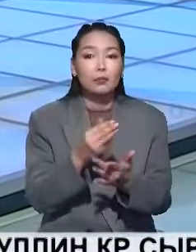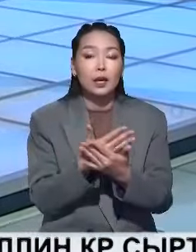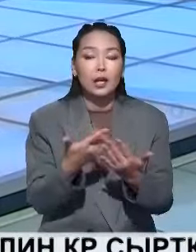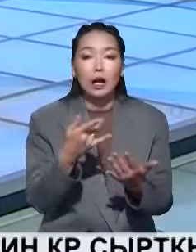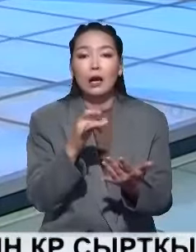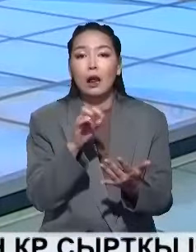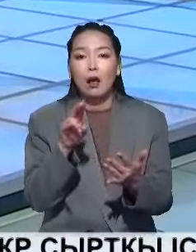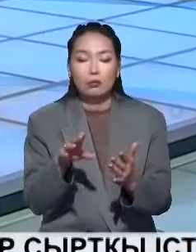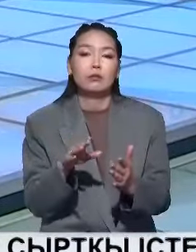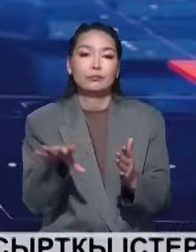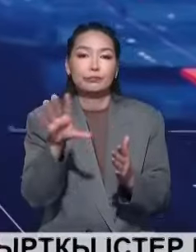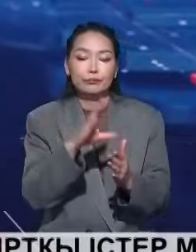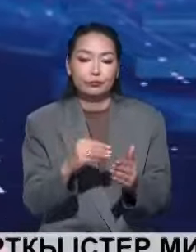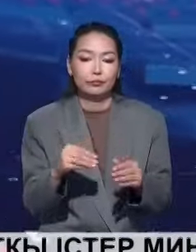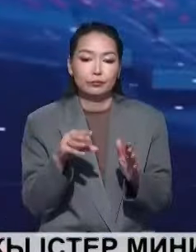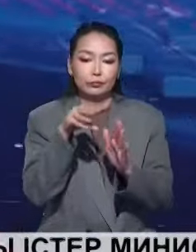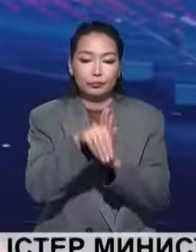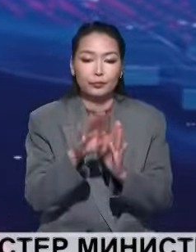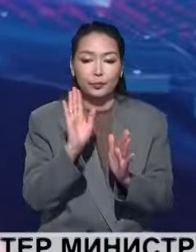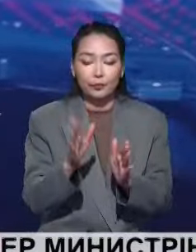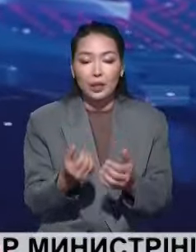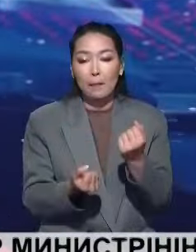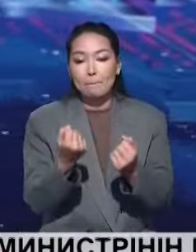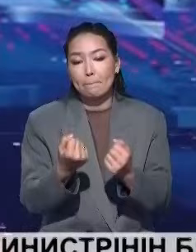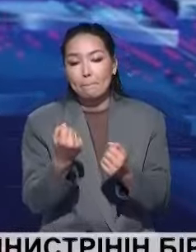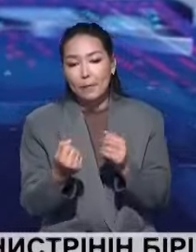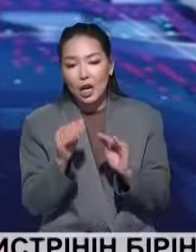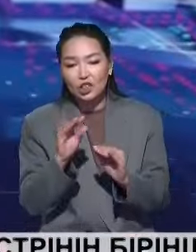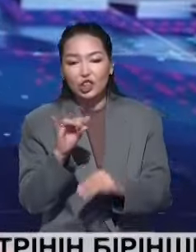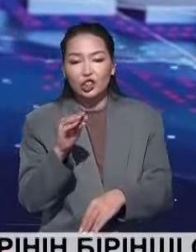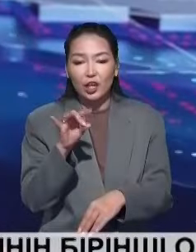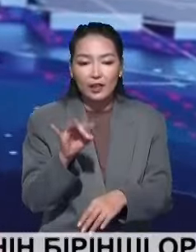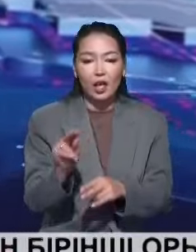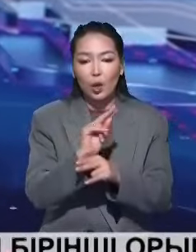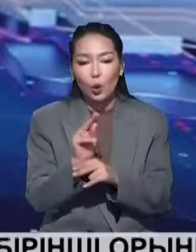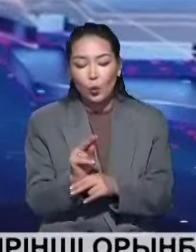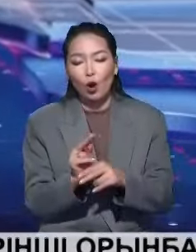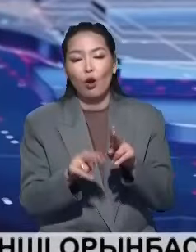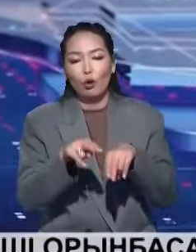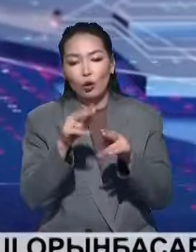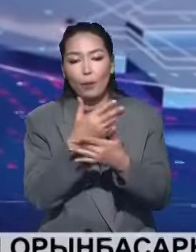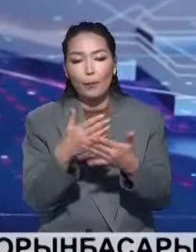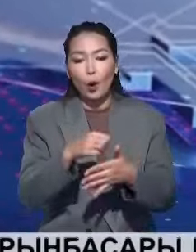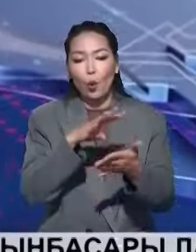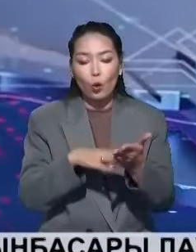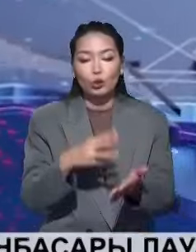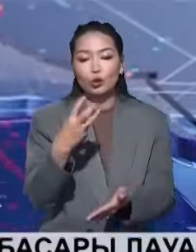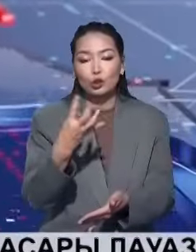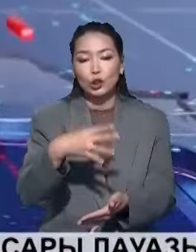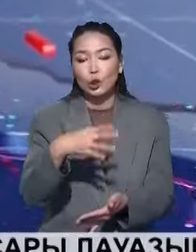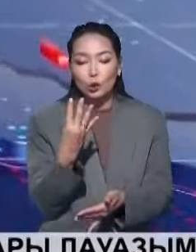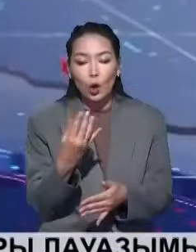гранттар енгізілді. Машина өңдеу, инженерлік, өңдеу және құрылыс салаларына 19344 грант